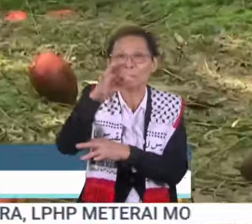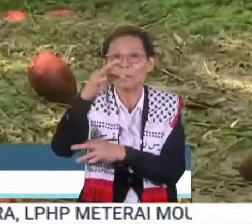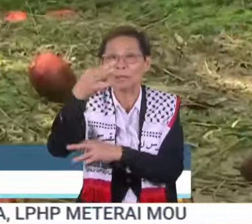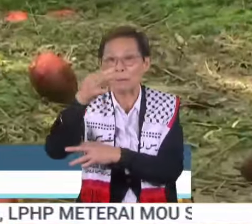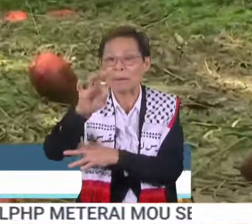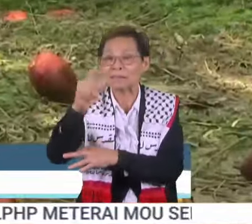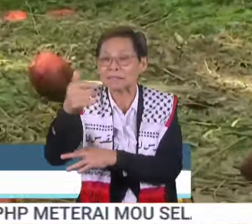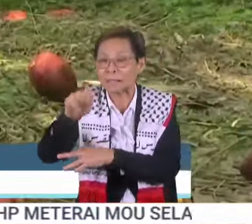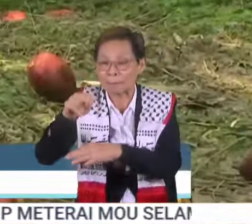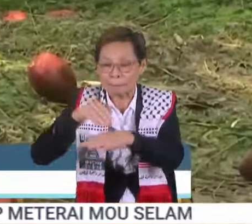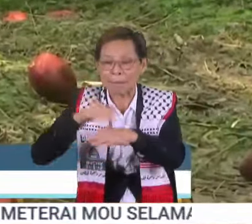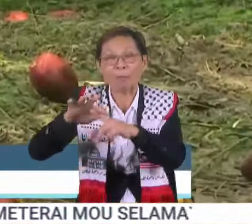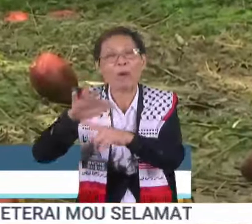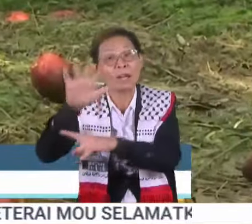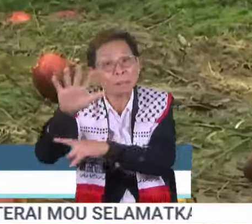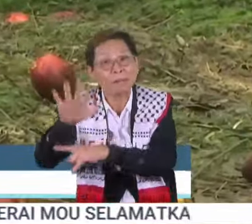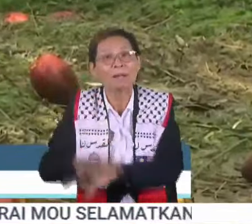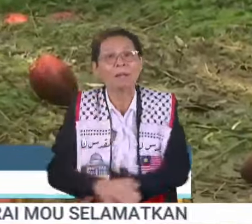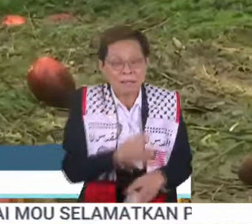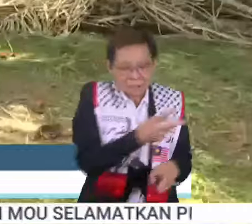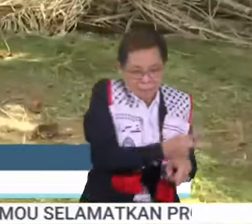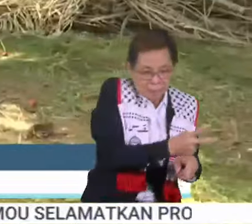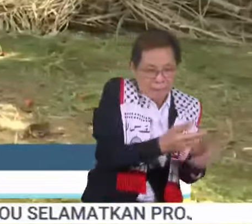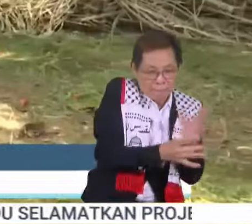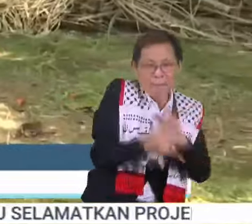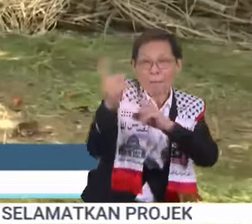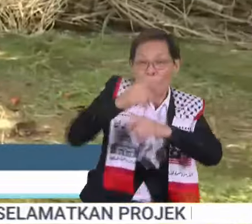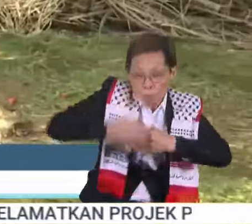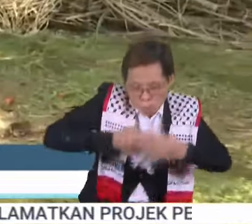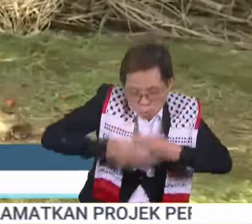979,019 tan pada Mei. Manakala stok minyak sawit yang diproses meningkat kepada